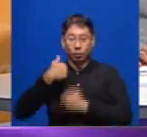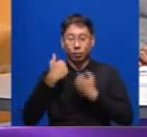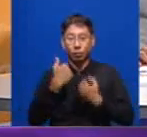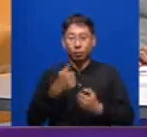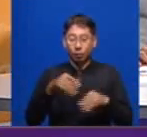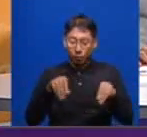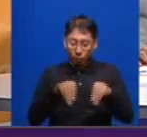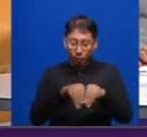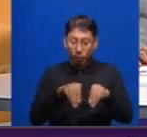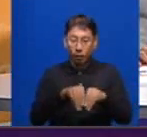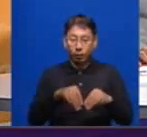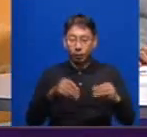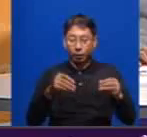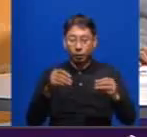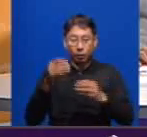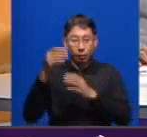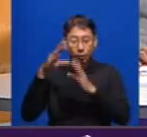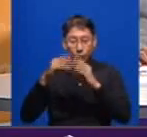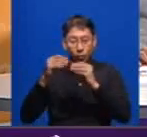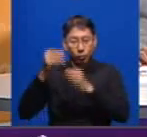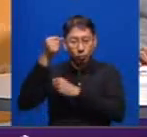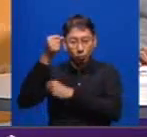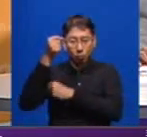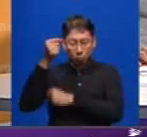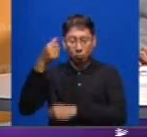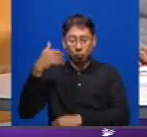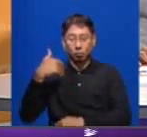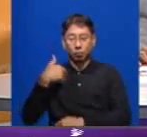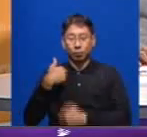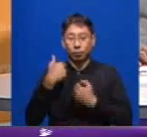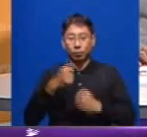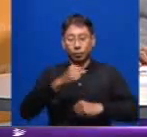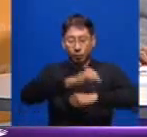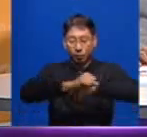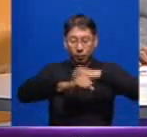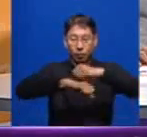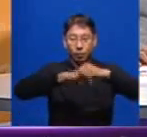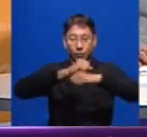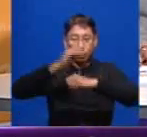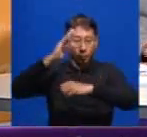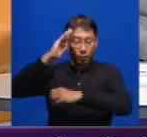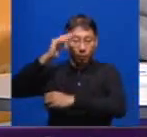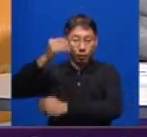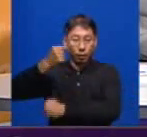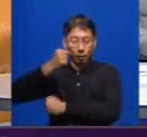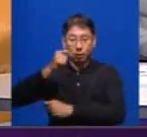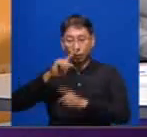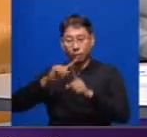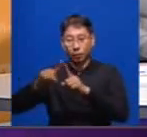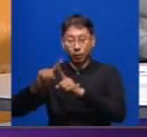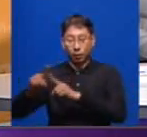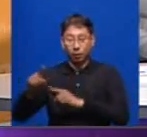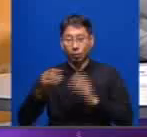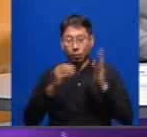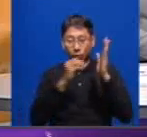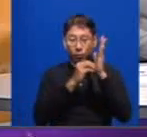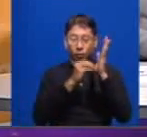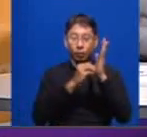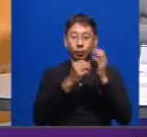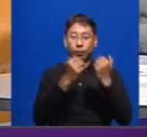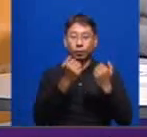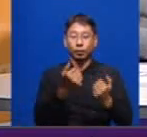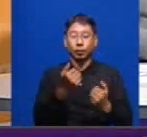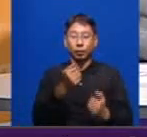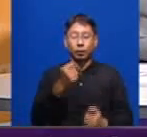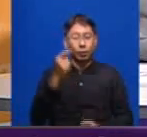ณใกล้ๆกับที่ชุมนุมค่อนข้างที่จะตั้งถี่ทีเดียวซึ่งบังเกอร์ของพี่ๆทหารที่ตั้งอยู่ตามจุดต่างๆรอบกรุงเทพมหานครนะคะทำ